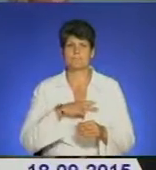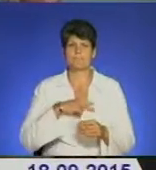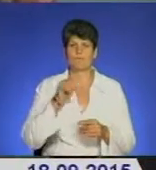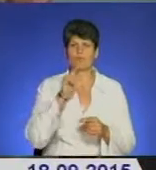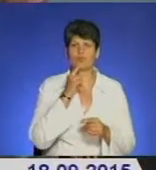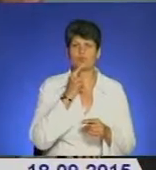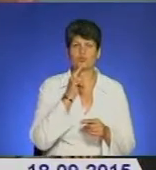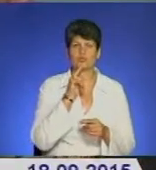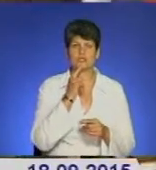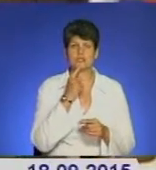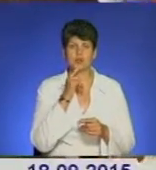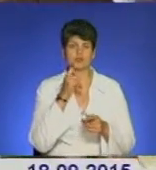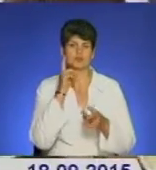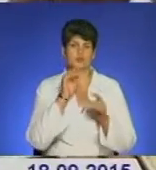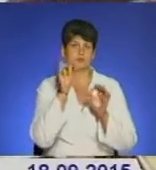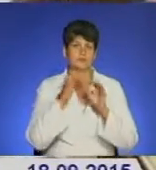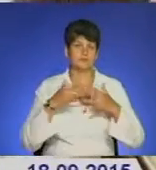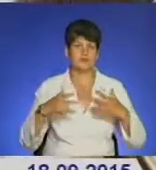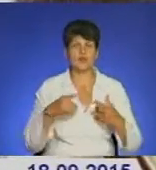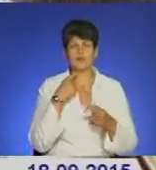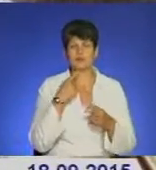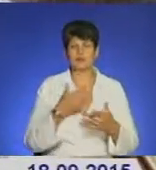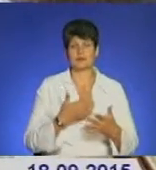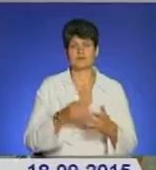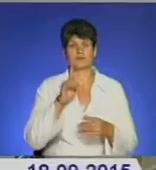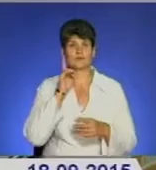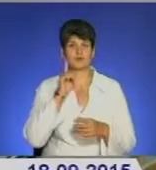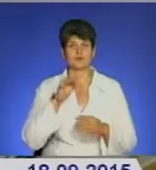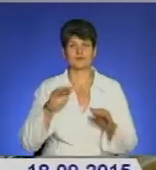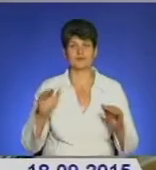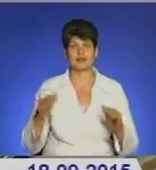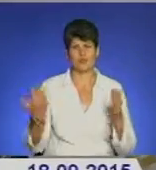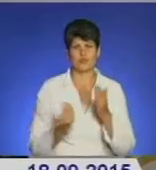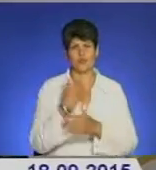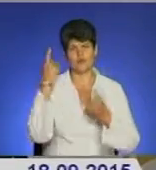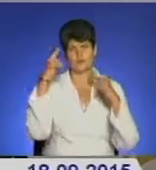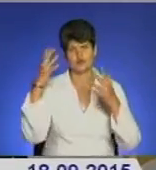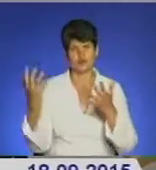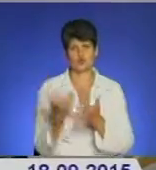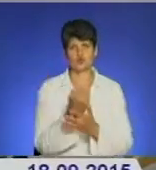солодощами і дипломами, організатори конкурсу мотивували юних митців до нових творчих здобутків.